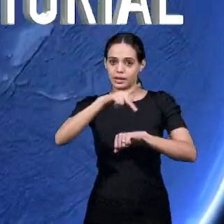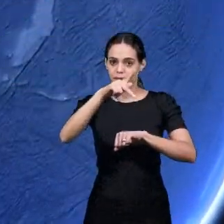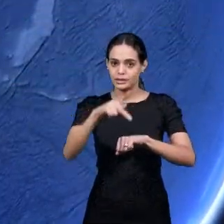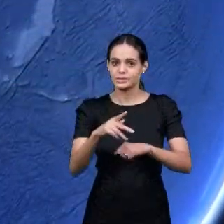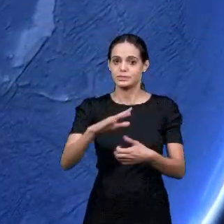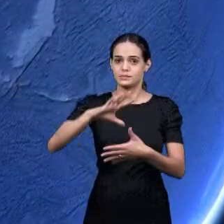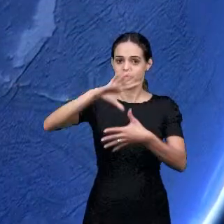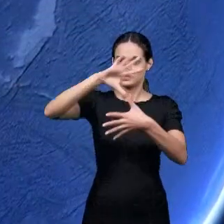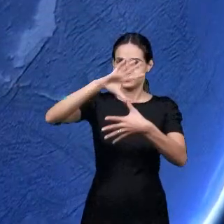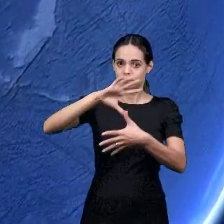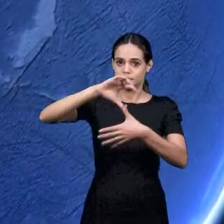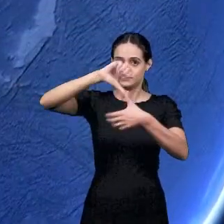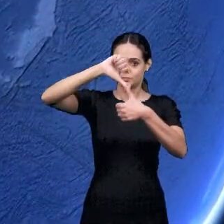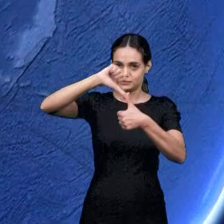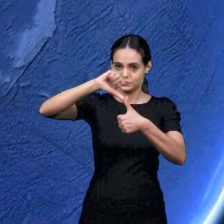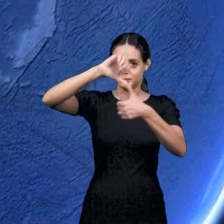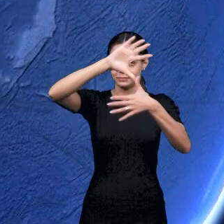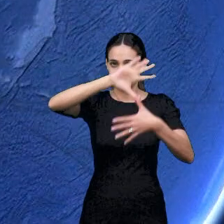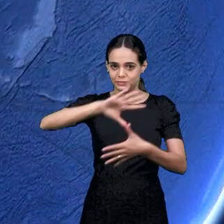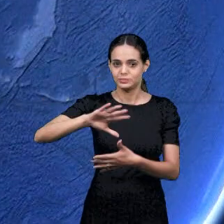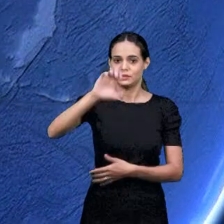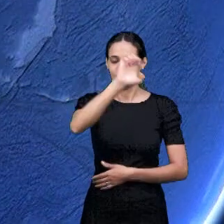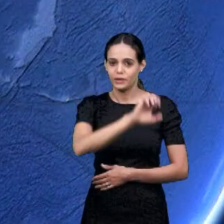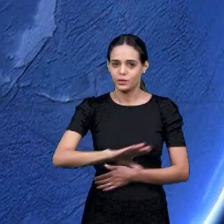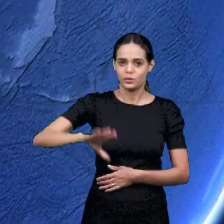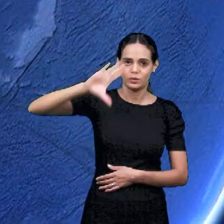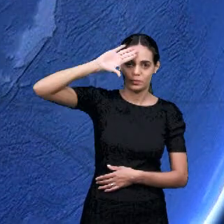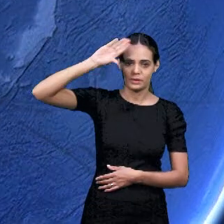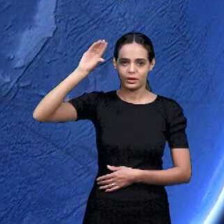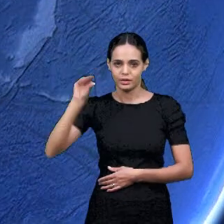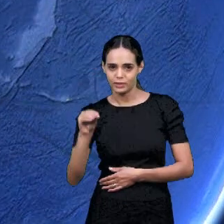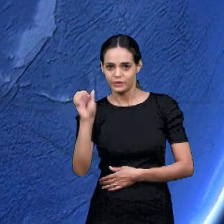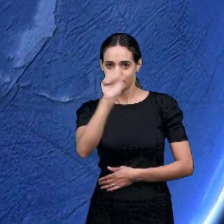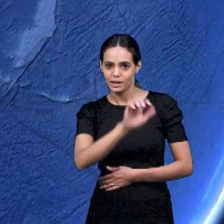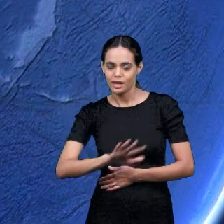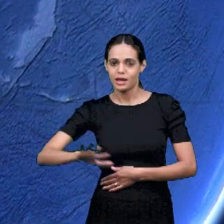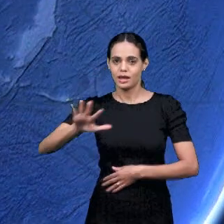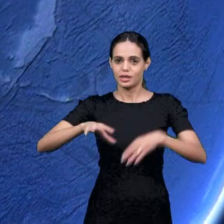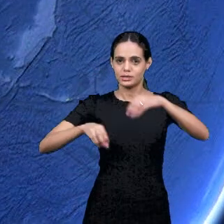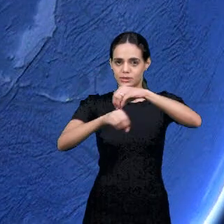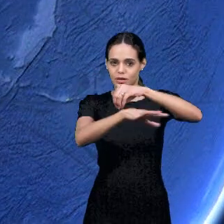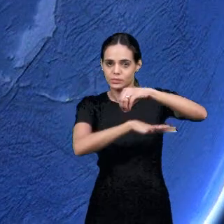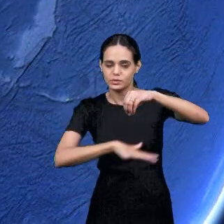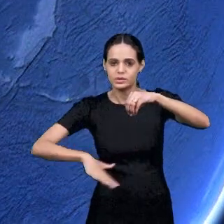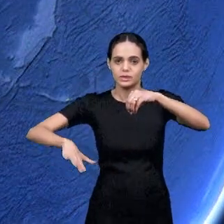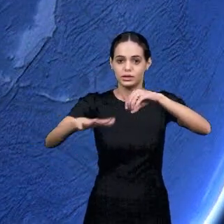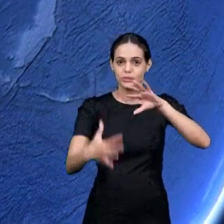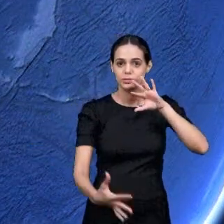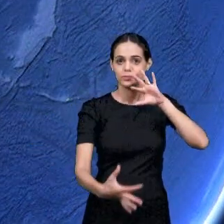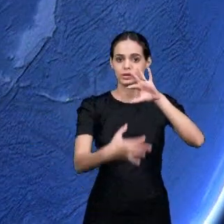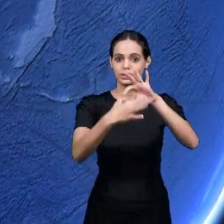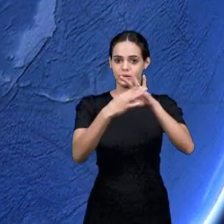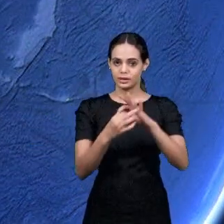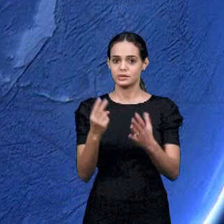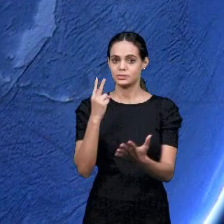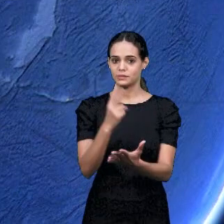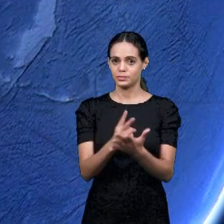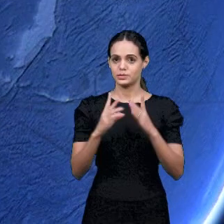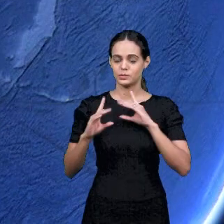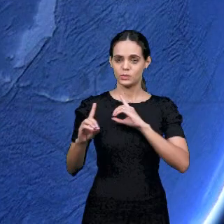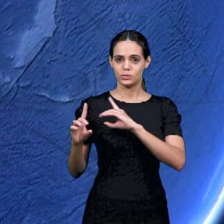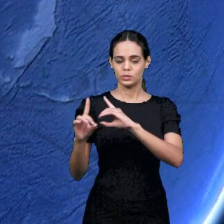Amériques, Europe, Afrique, Asie et Océanie, connectées par la même doctrine, par la direction